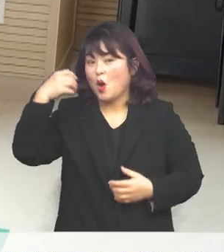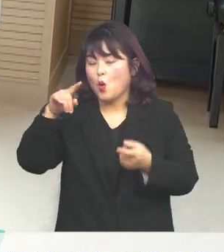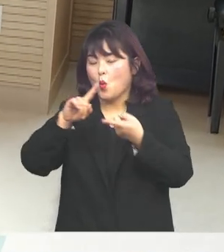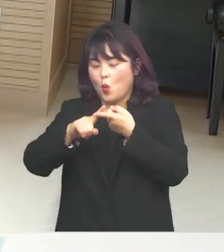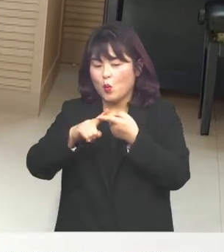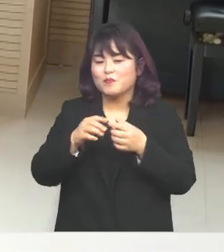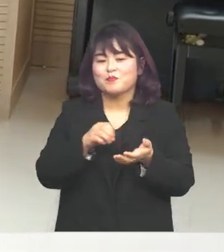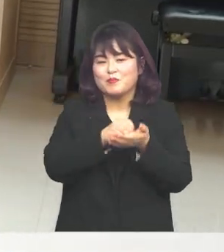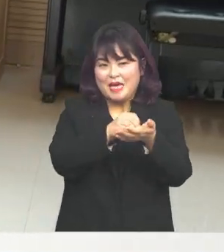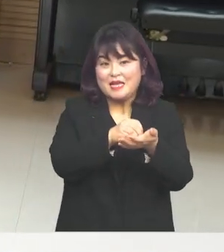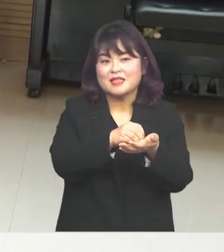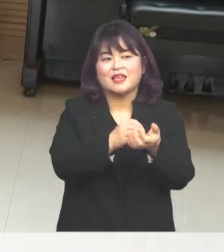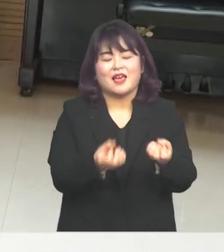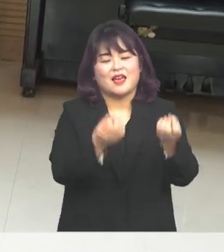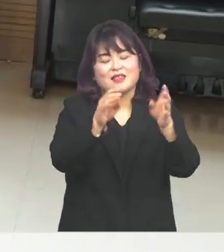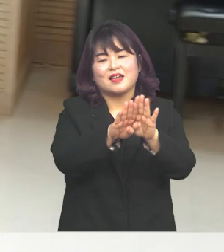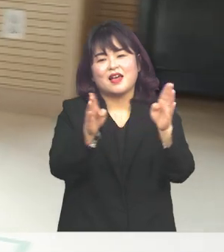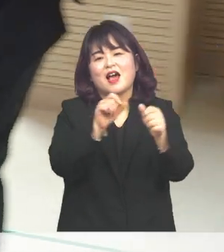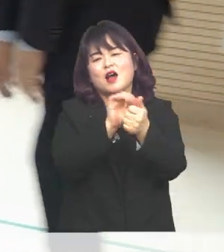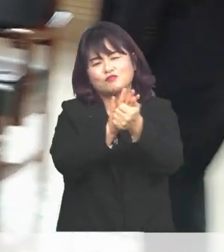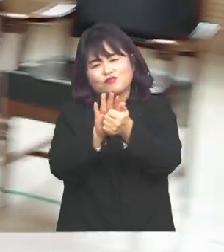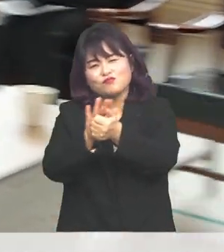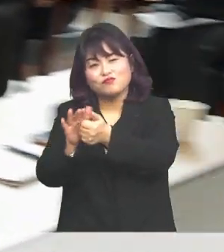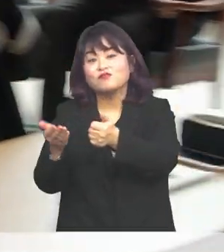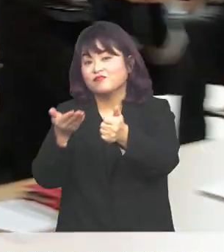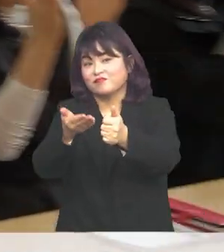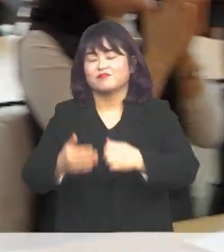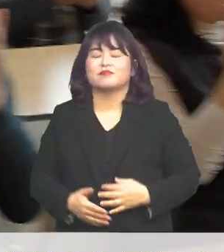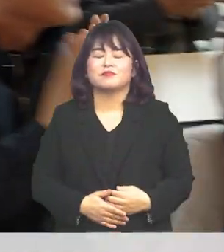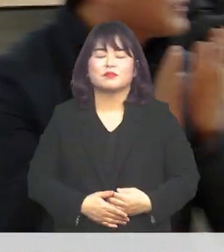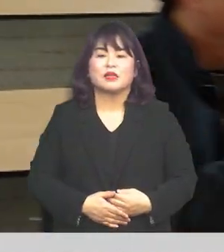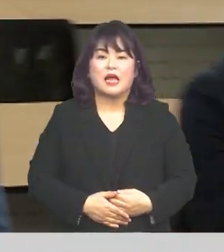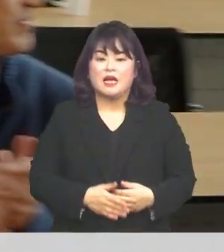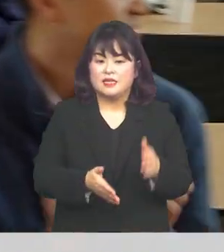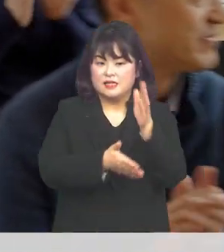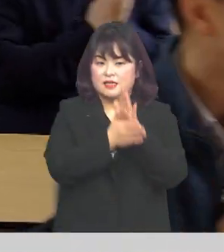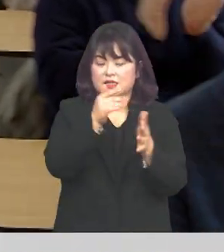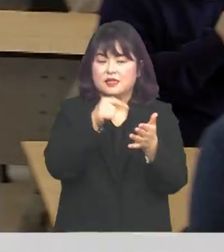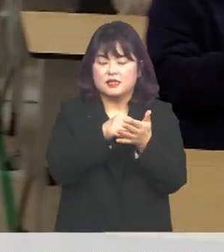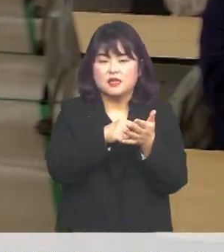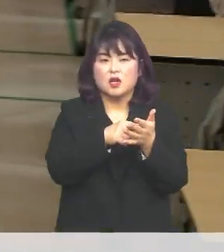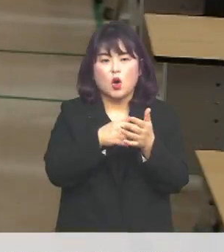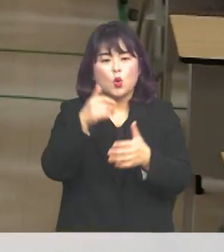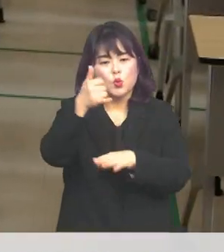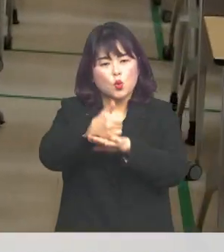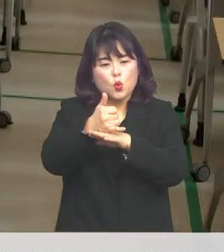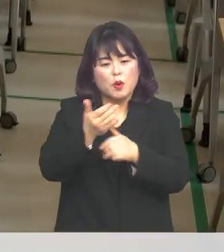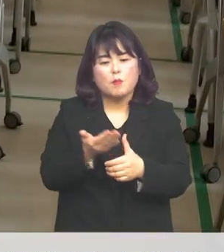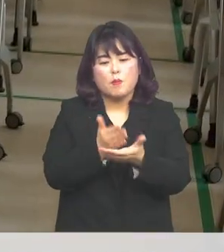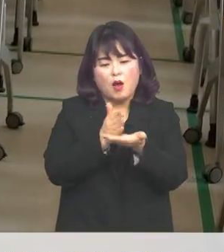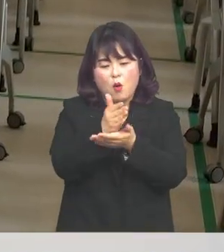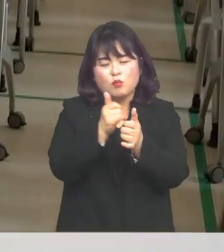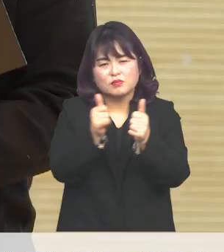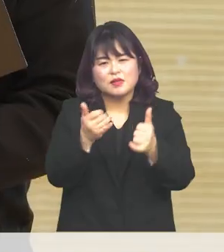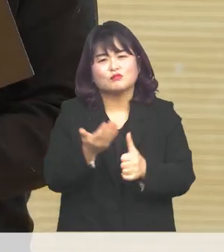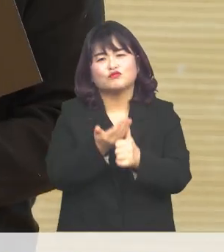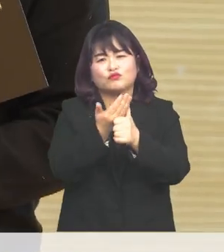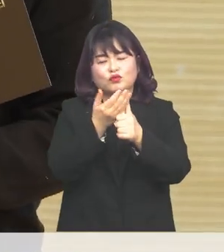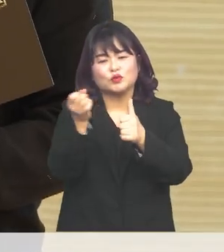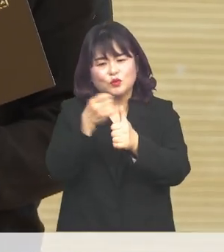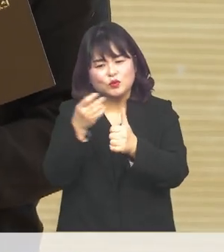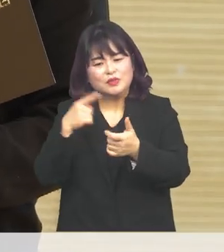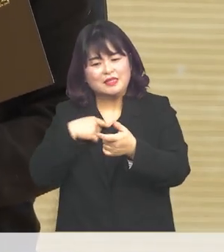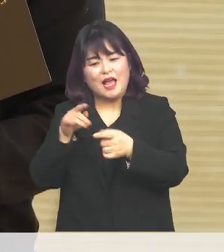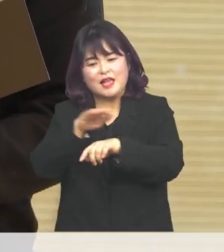참석해 입학생과 교육 관계자들을 격려했습니다. 시는 농업 인재를 육성하고 귀농